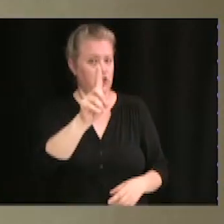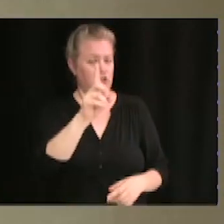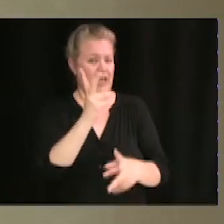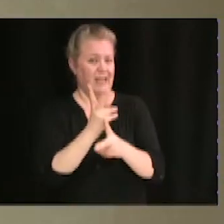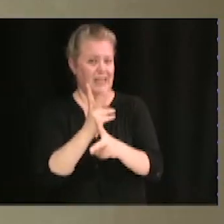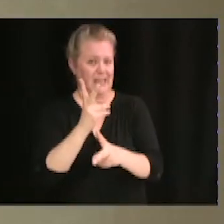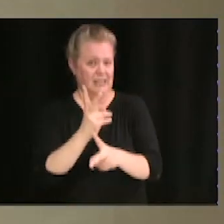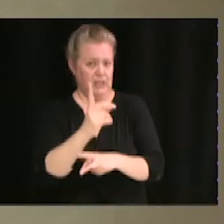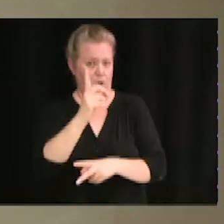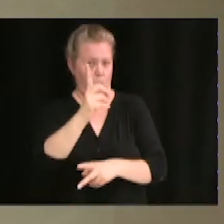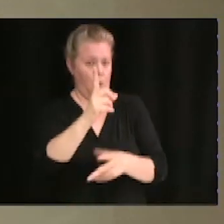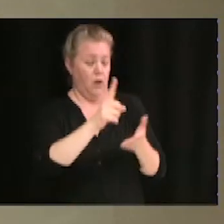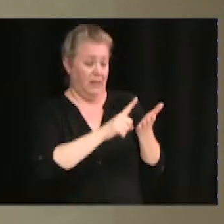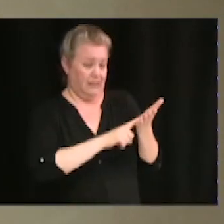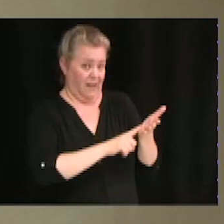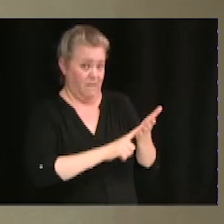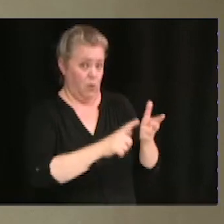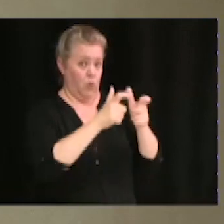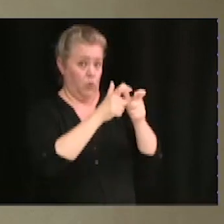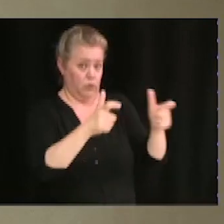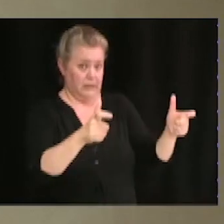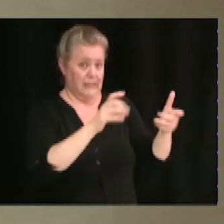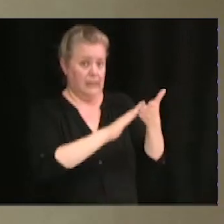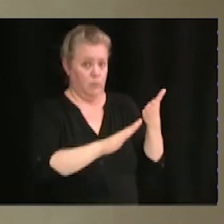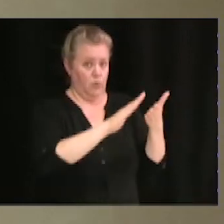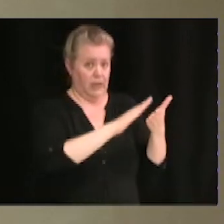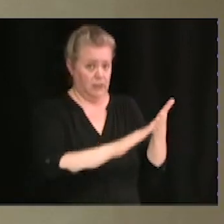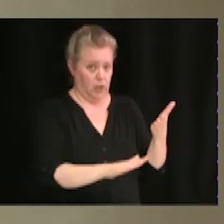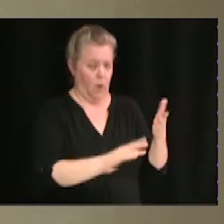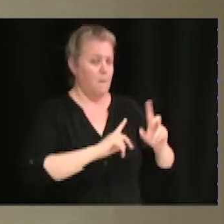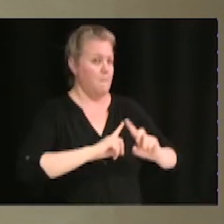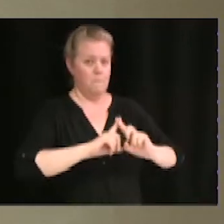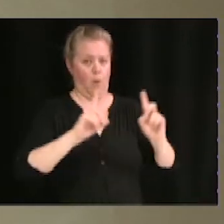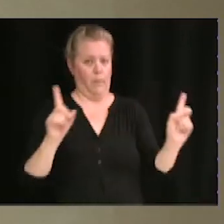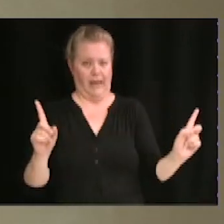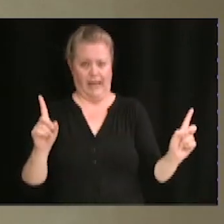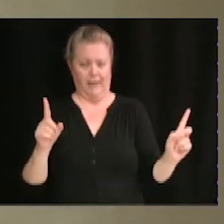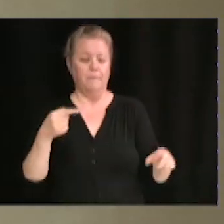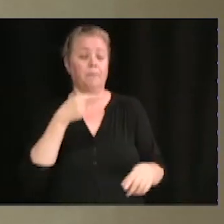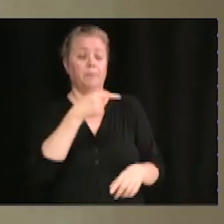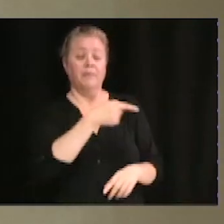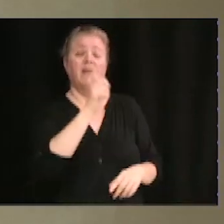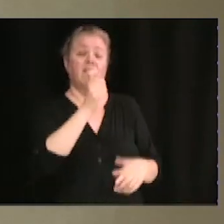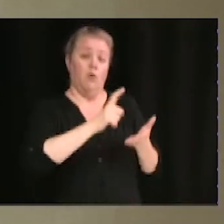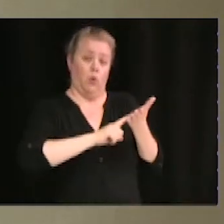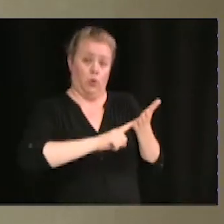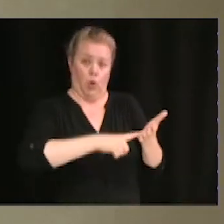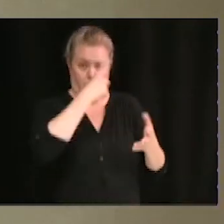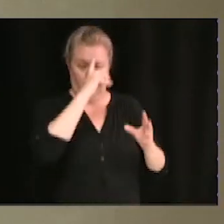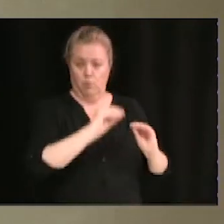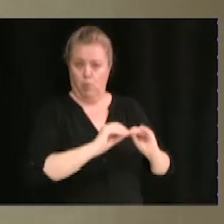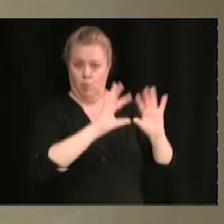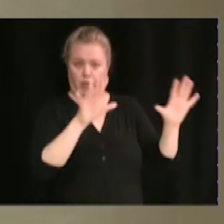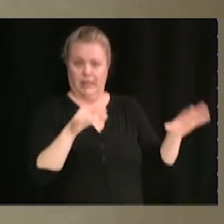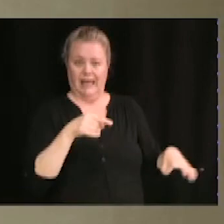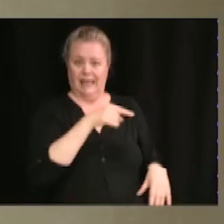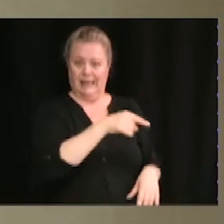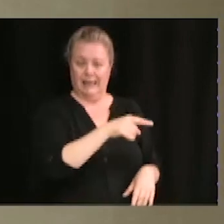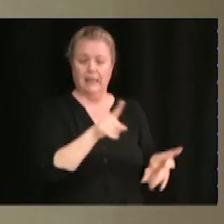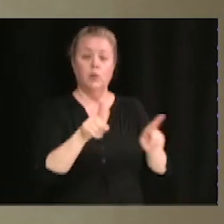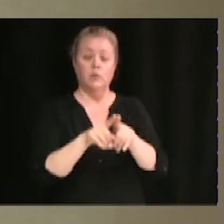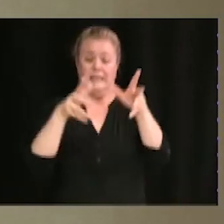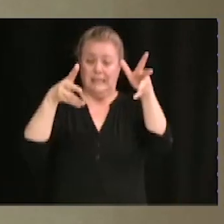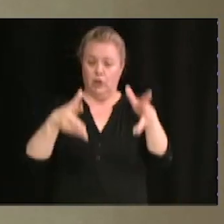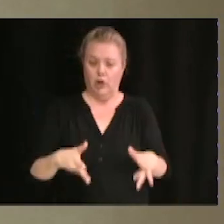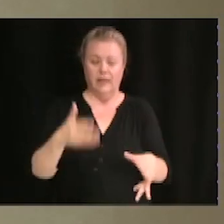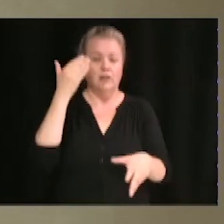à l'usine d'épuration. Ce n pas la même chose. Alors, il y a une modernisation qui était nécessaire à l'usine. Le collecteur Saint-Henri également